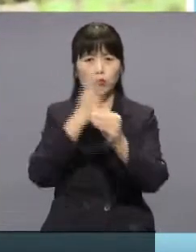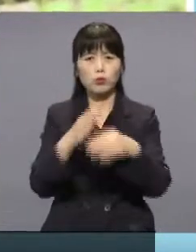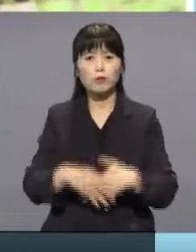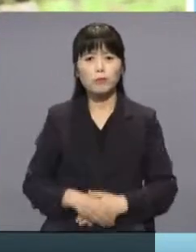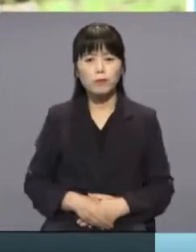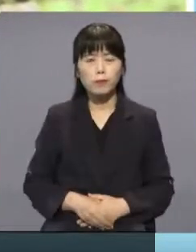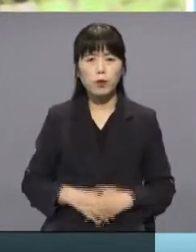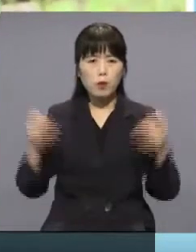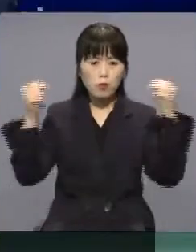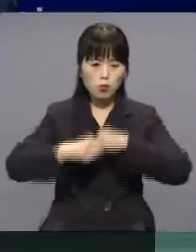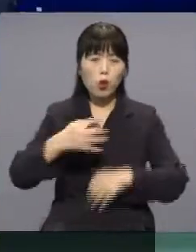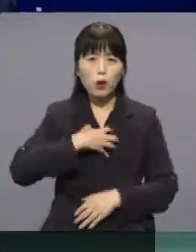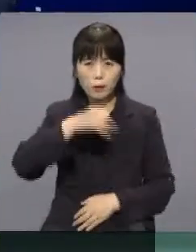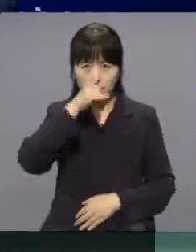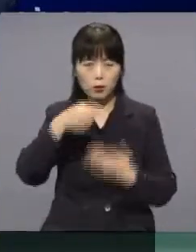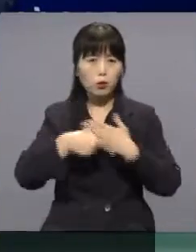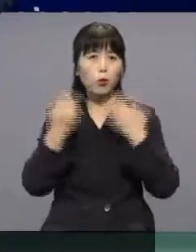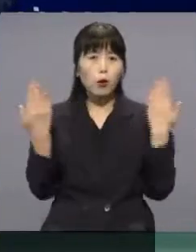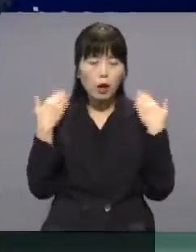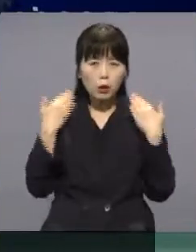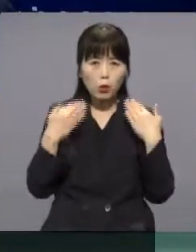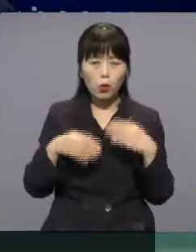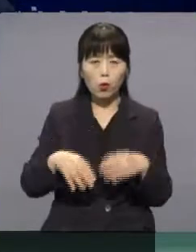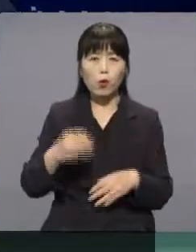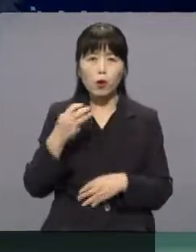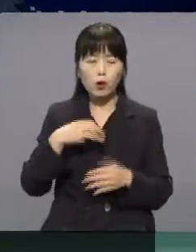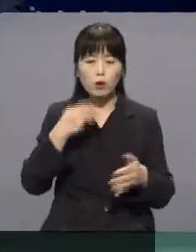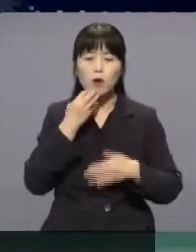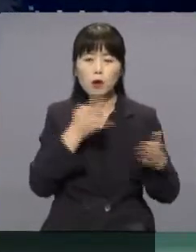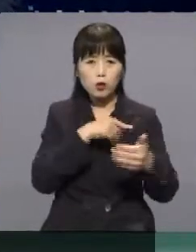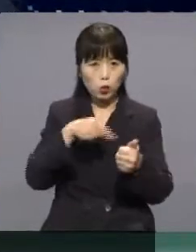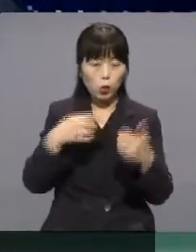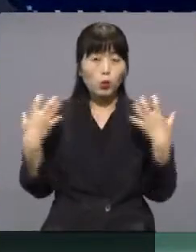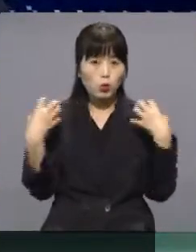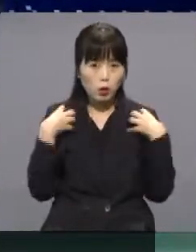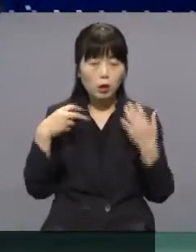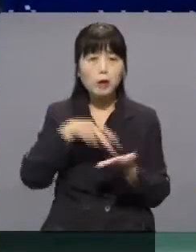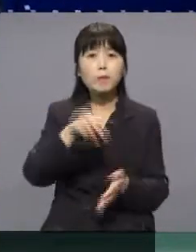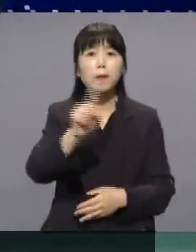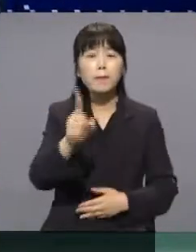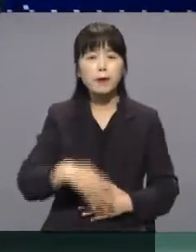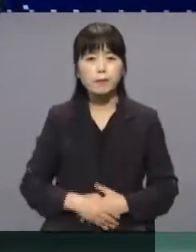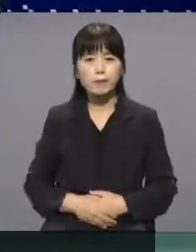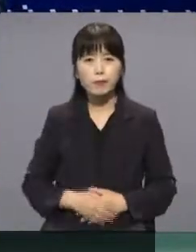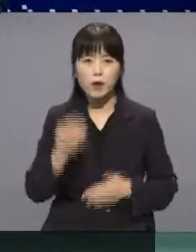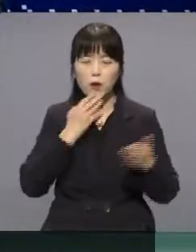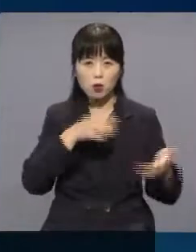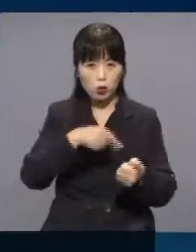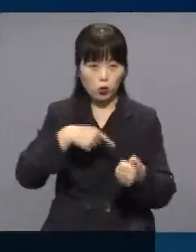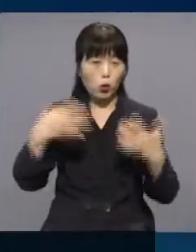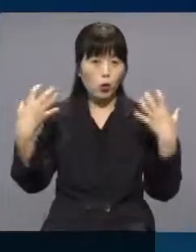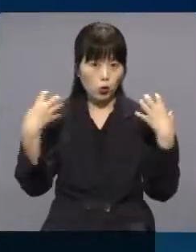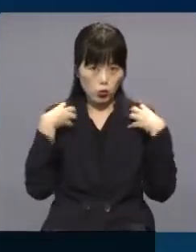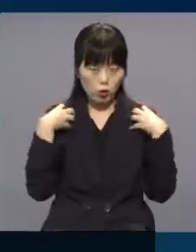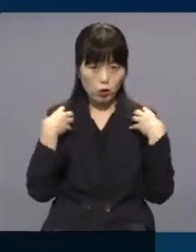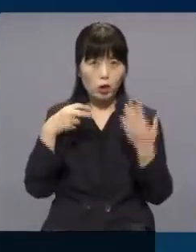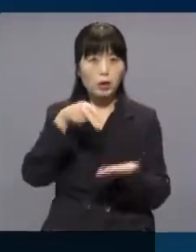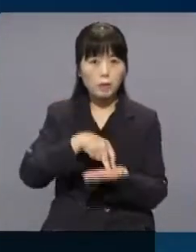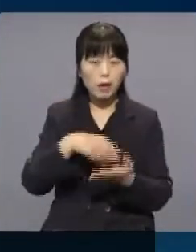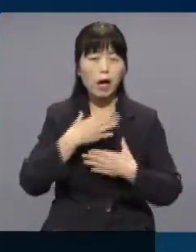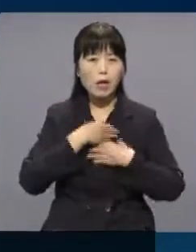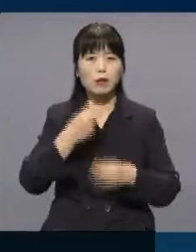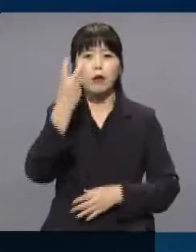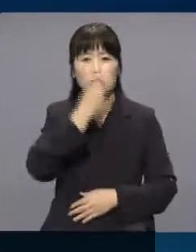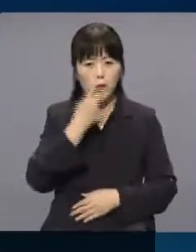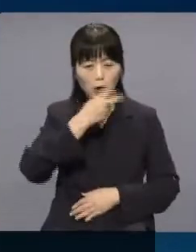예 붕괴 위험이 있는 초등학교 관할 교육청은 경기도 교육청인데 입장이 어떻습니까 아 경기도 교육지원청 입장은